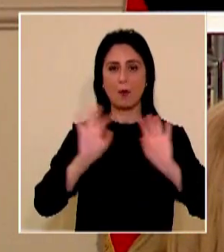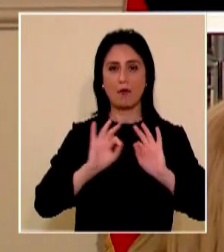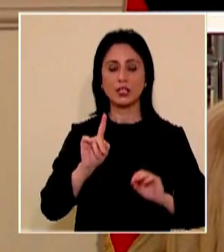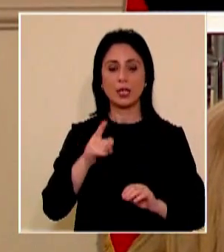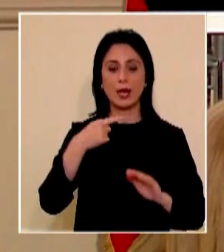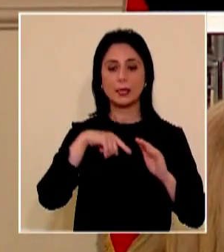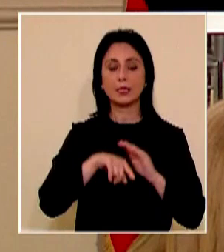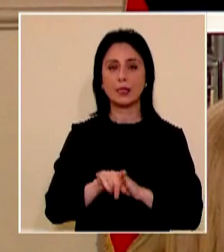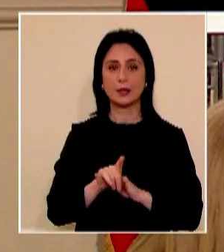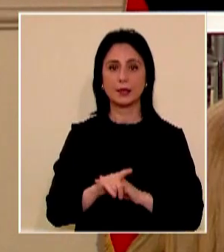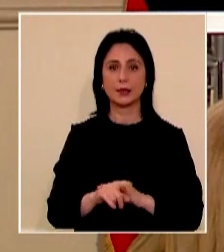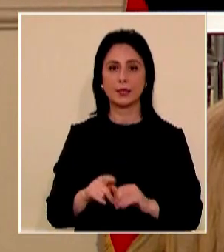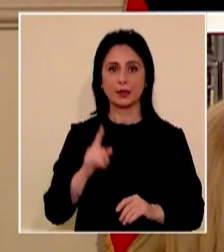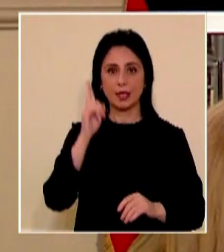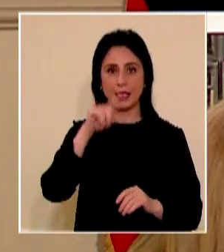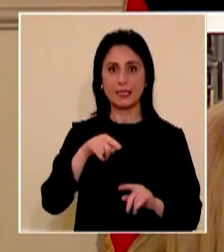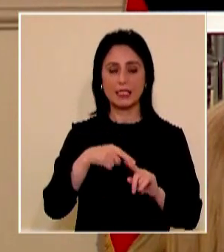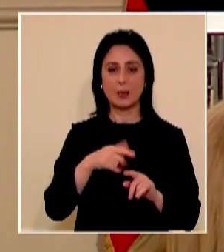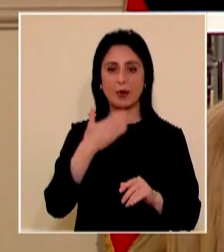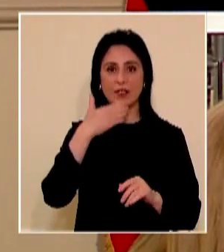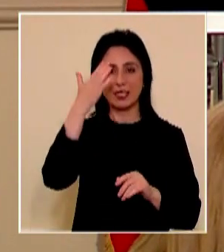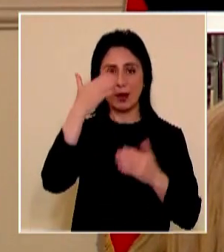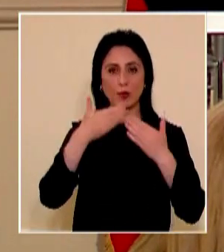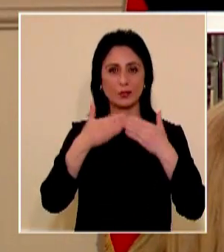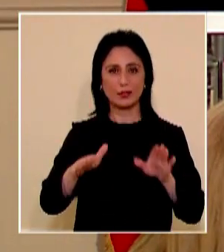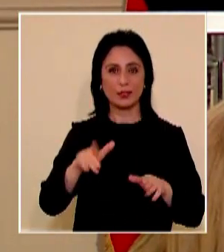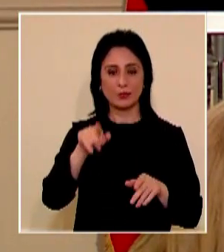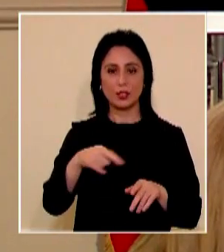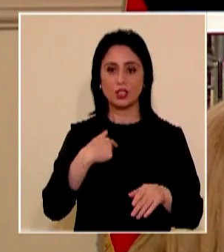napędową na rozwój tych